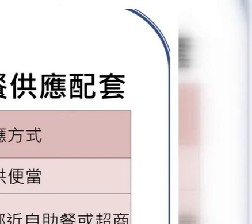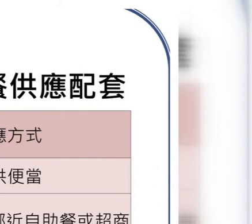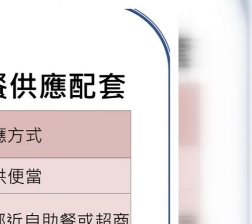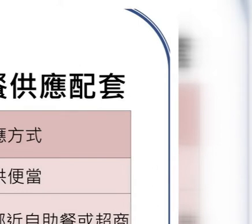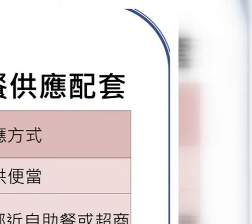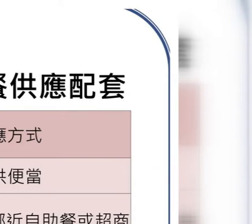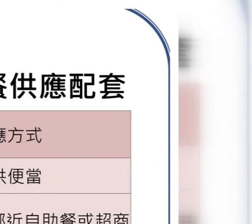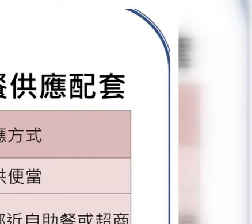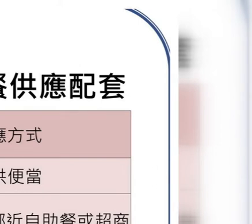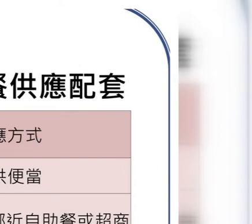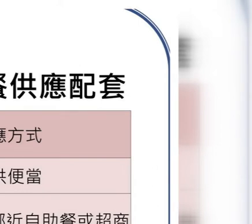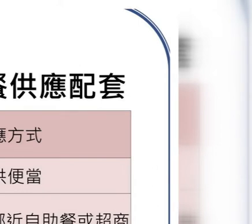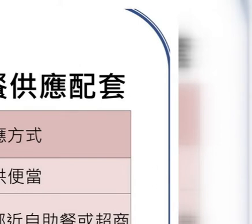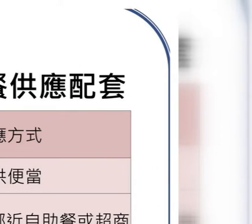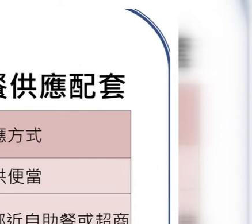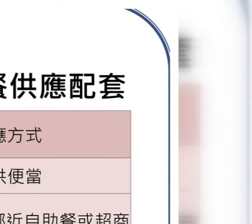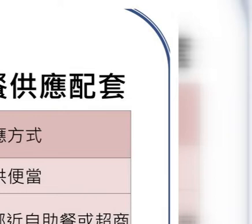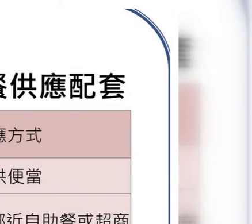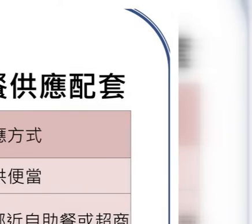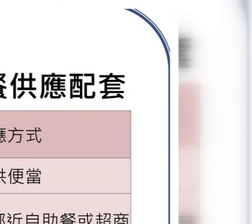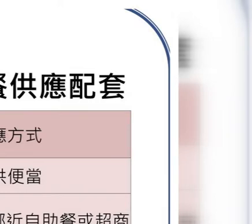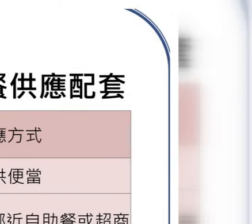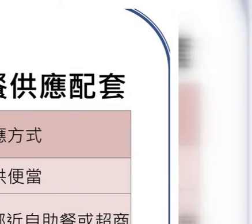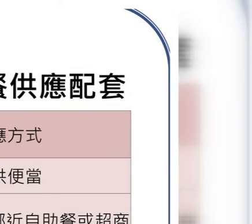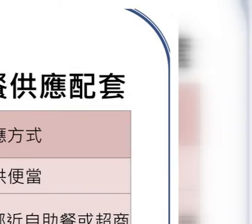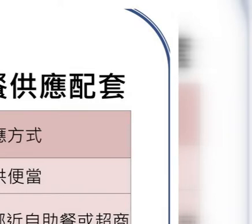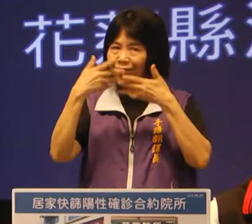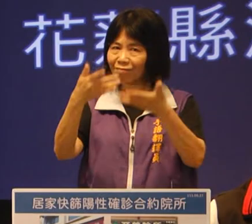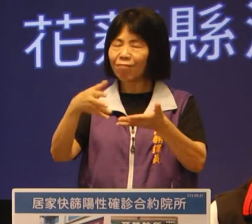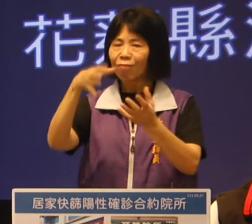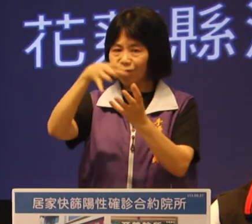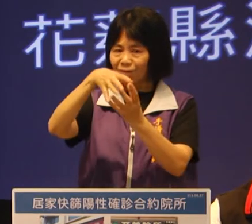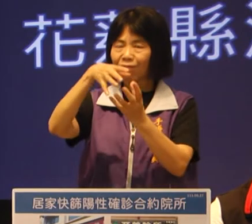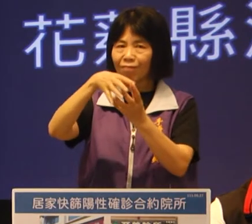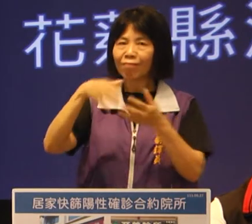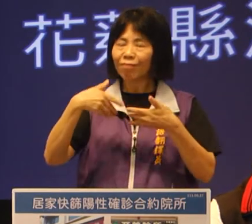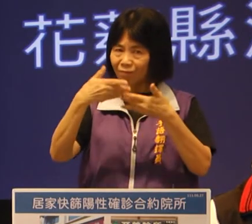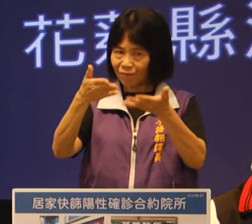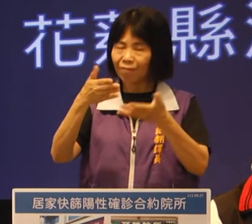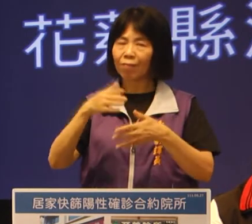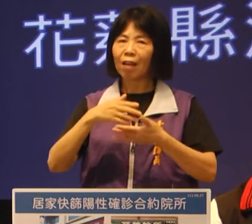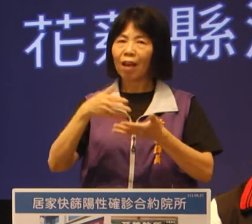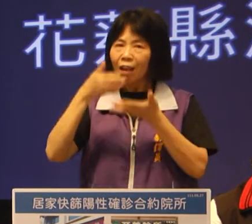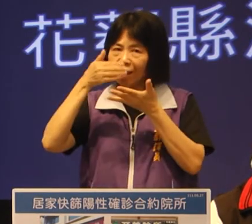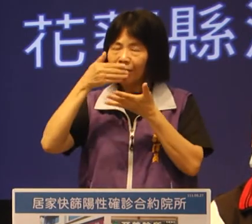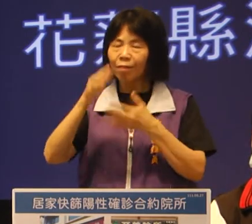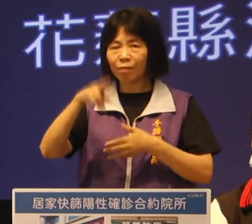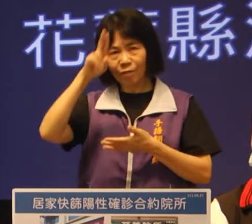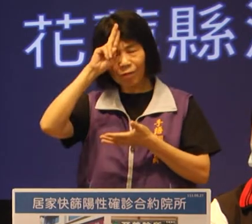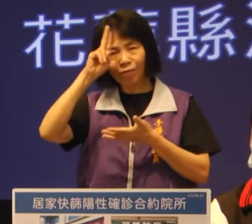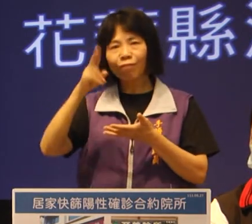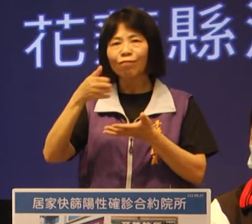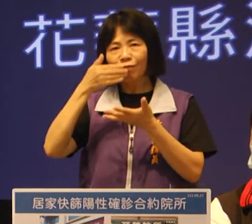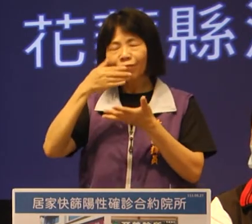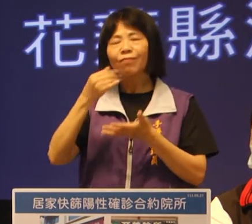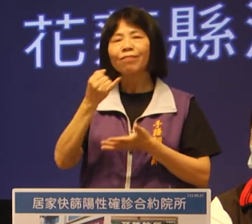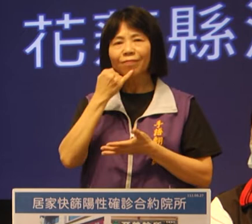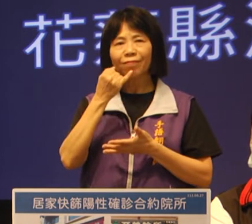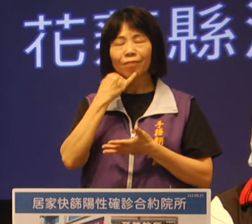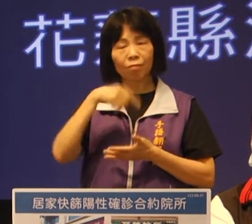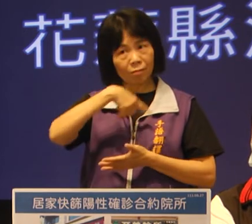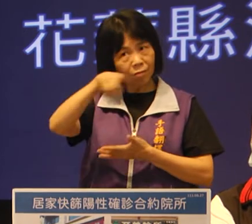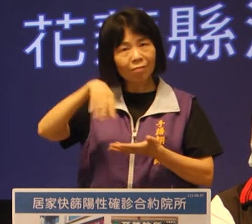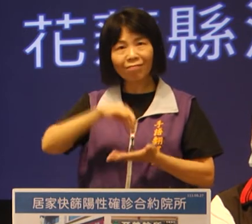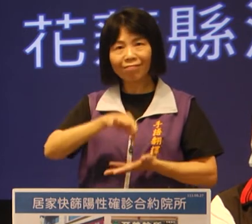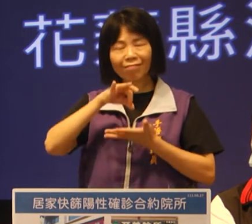个学生呢，在午餐的部分呢，会提供便当的方式，让孩子呢中午呢的午餐也不用